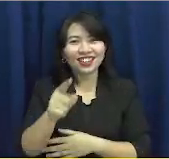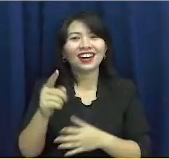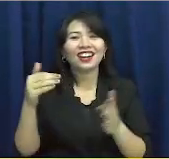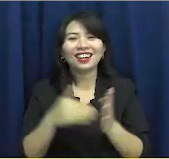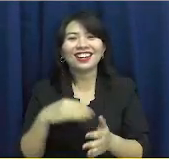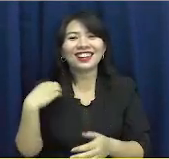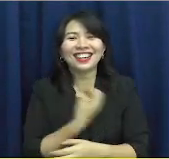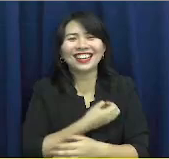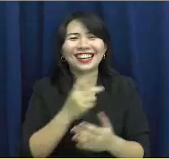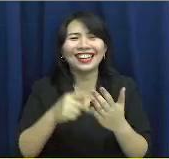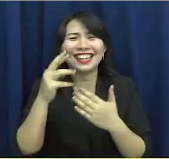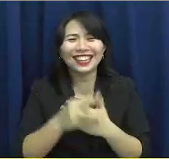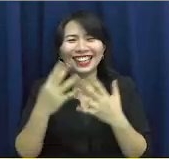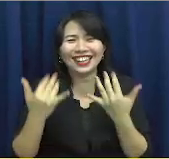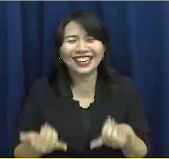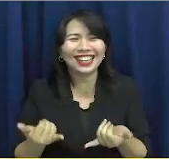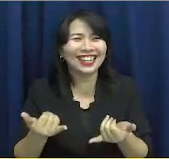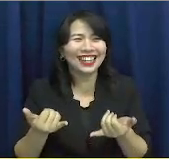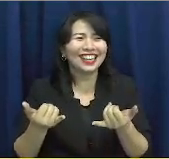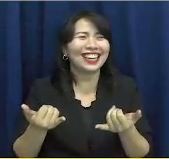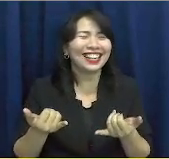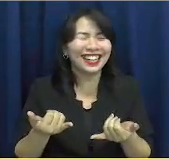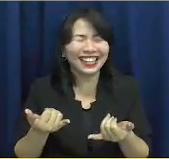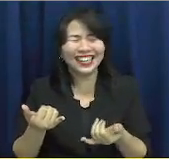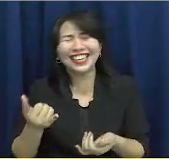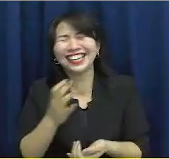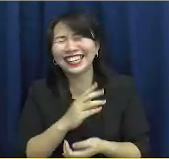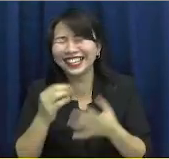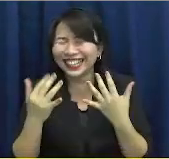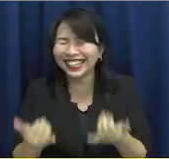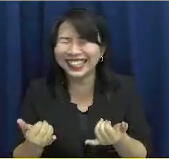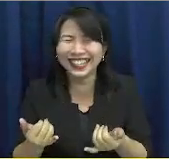dito sa panirahong kangkang.